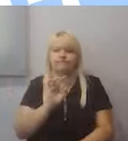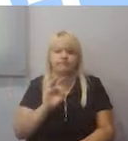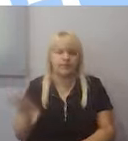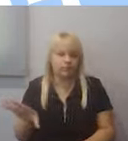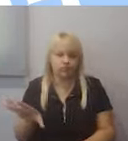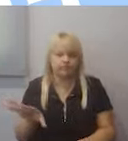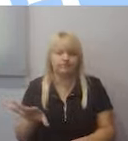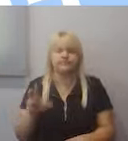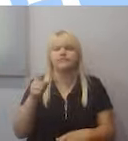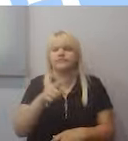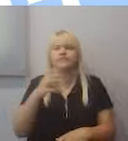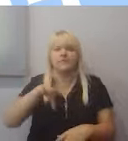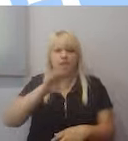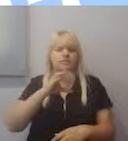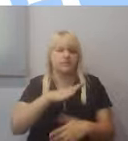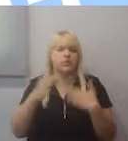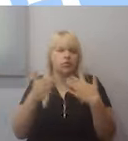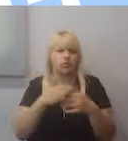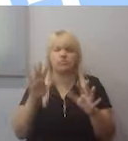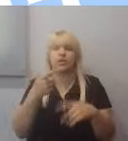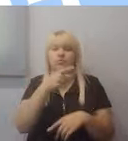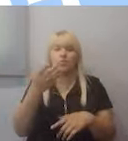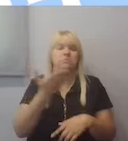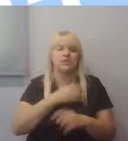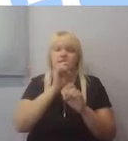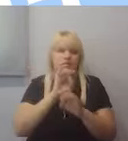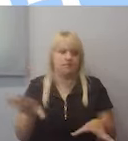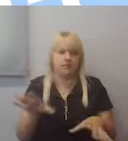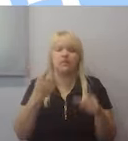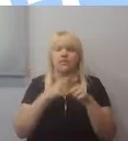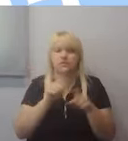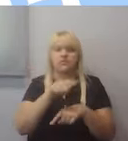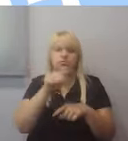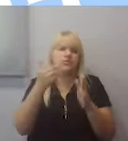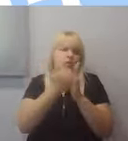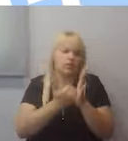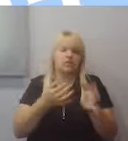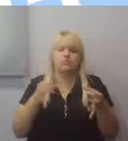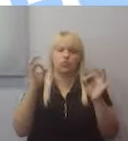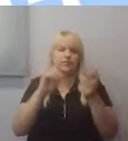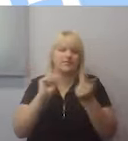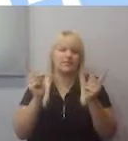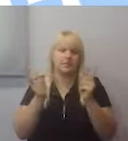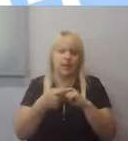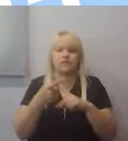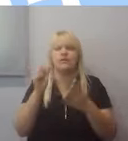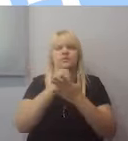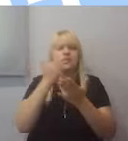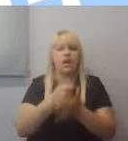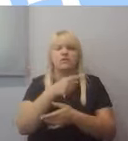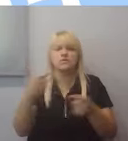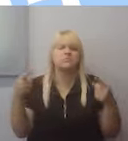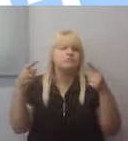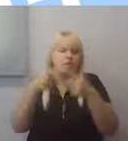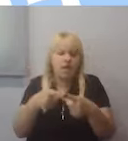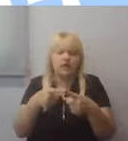esam bijuši tam tuvu bet neesam to piedzīvojuši bet šie noteikumi būtiski mainās un galvenais mērķis šim visam ir izglābt un saglabāt pēc